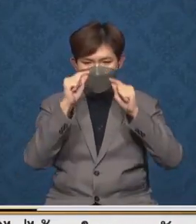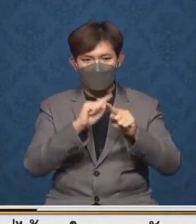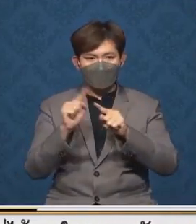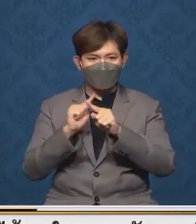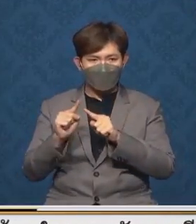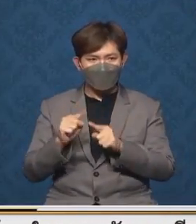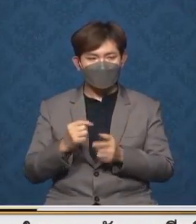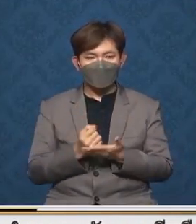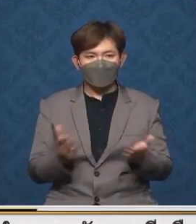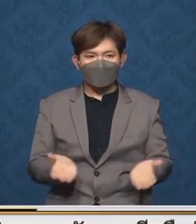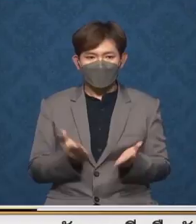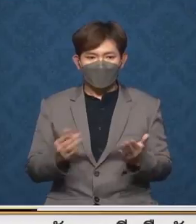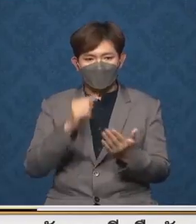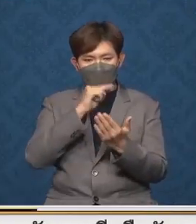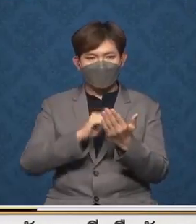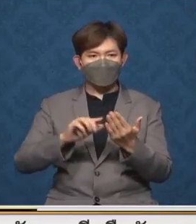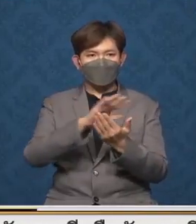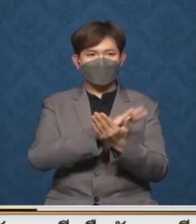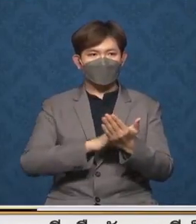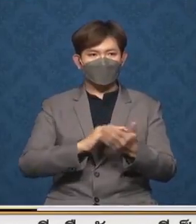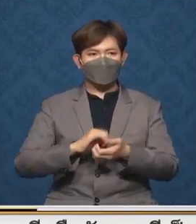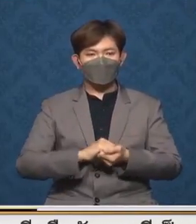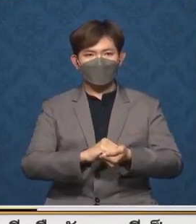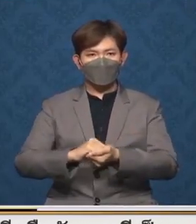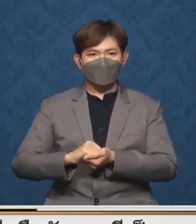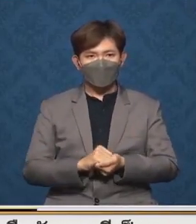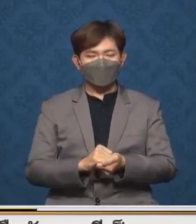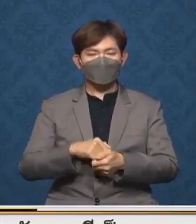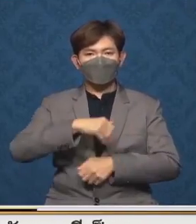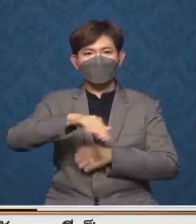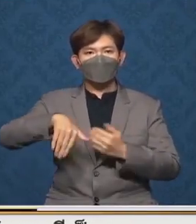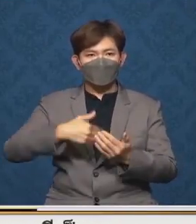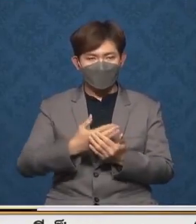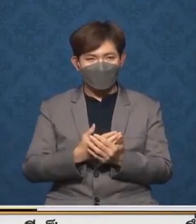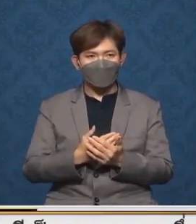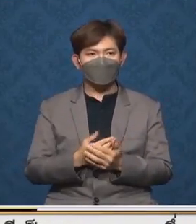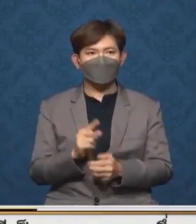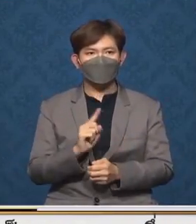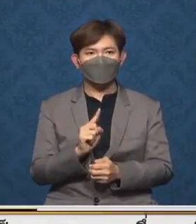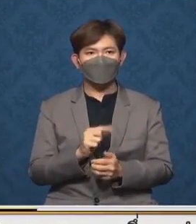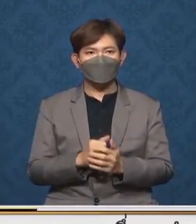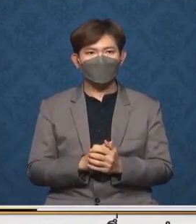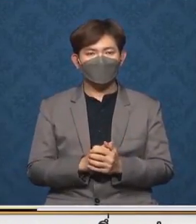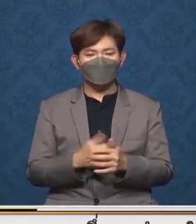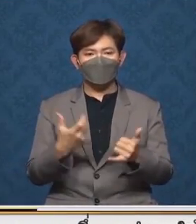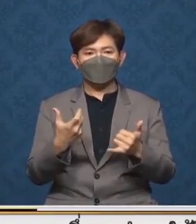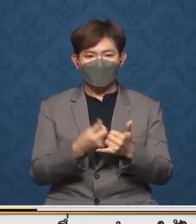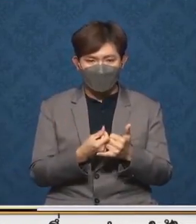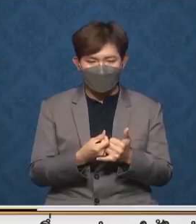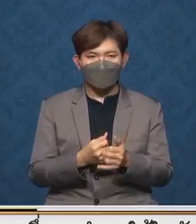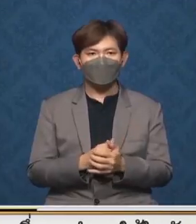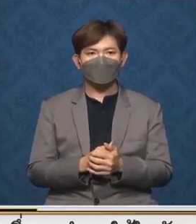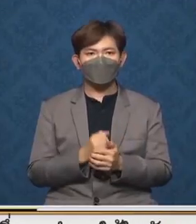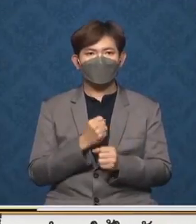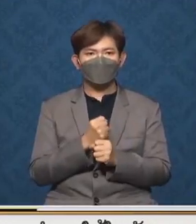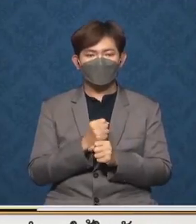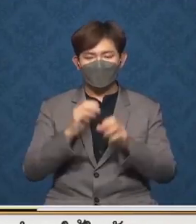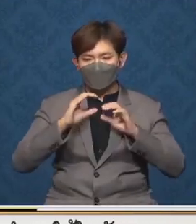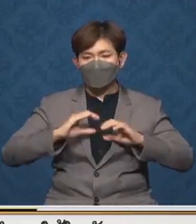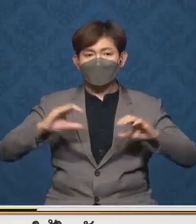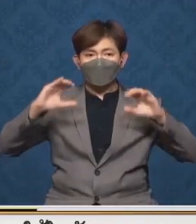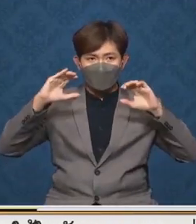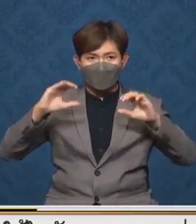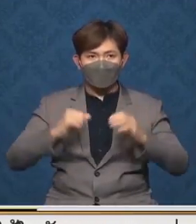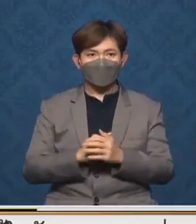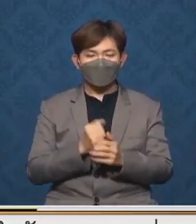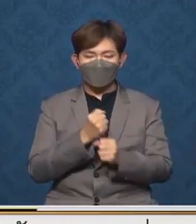และหน่วยสนับสนุนทั้งประเทศด้วยความร่วมมือของทุกคนนะครับด้วยวัคซีนด้วยการมหาสารการของรัฐบาล